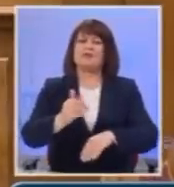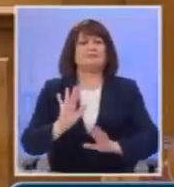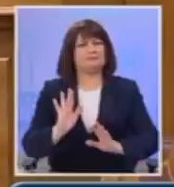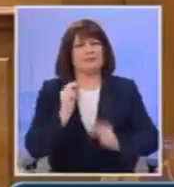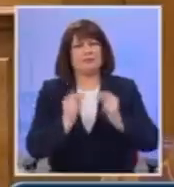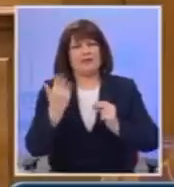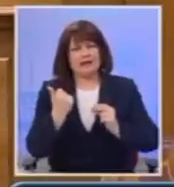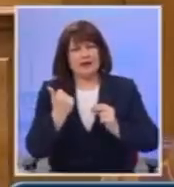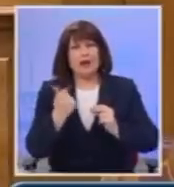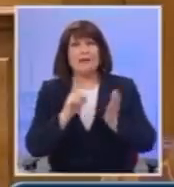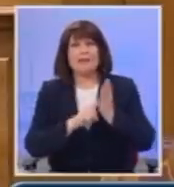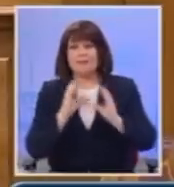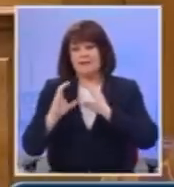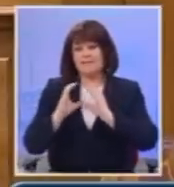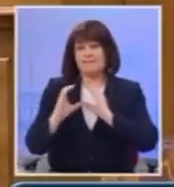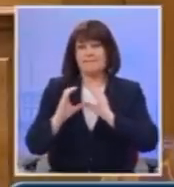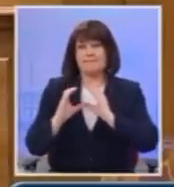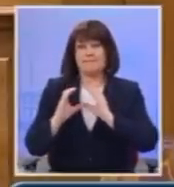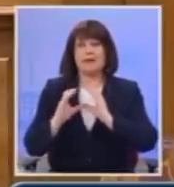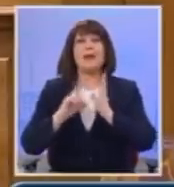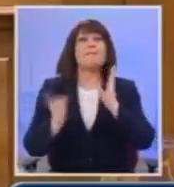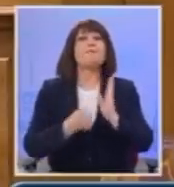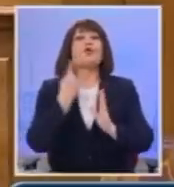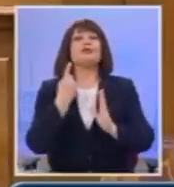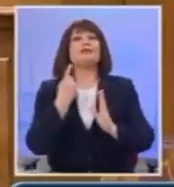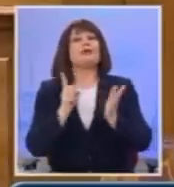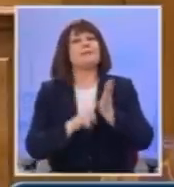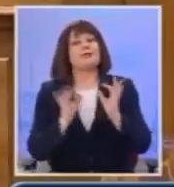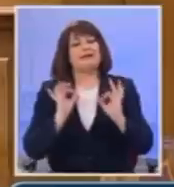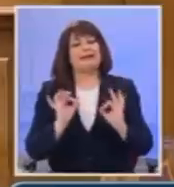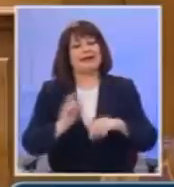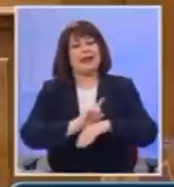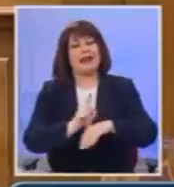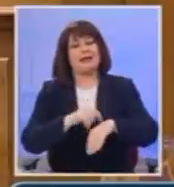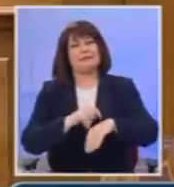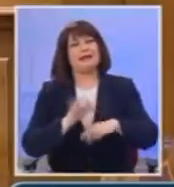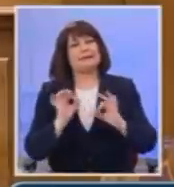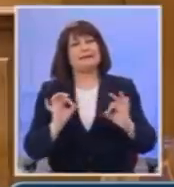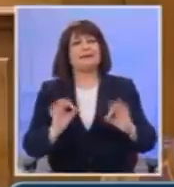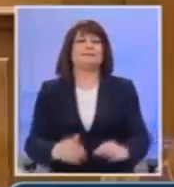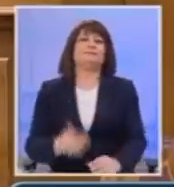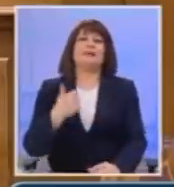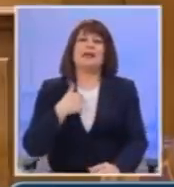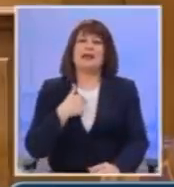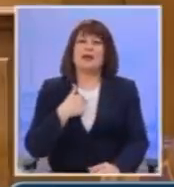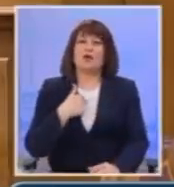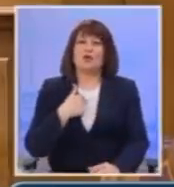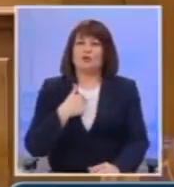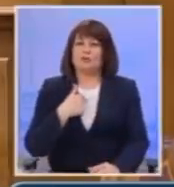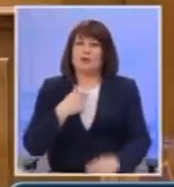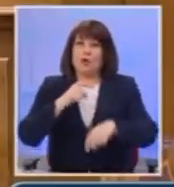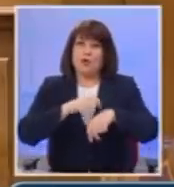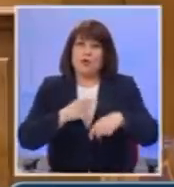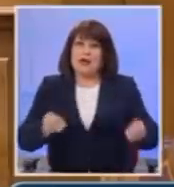είναι ίσως ακριβώς επειδή είναι η πρώτη διαδικασία. Εγώ που την αξιοποιούσα αυτή την